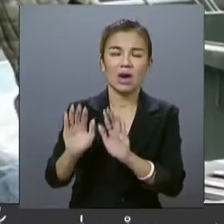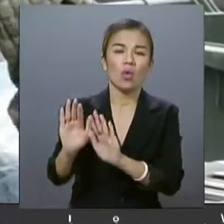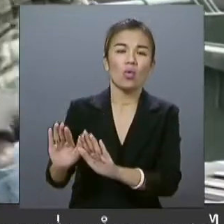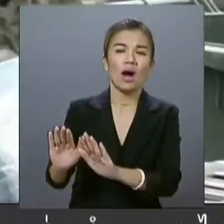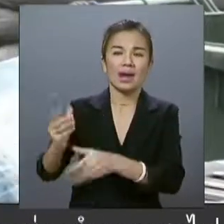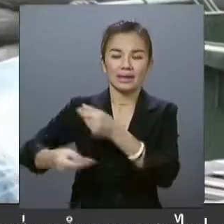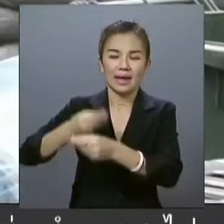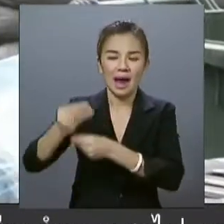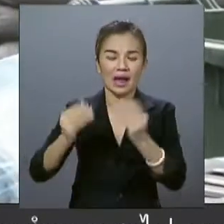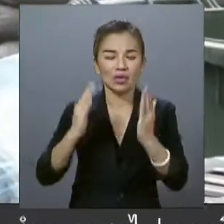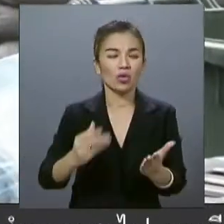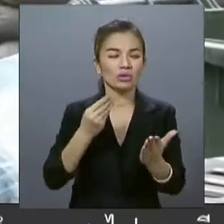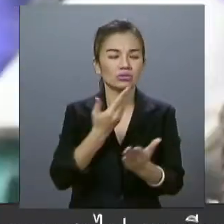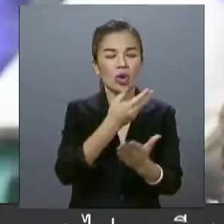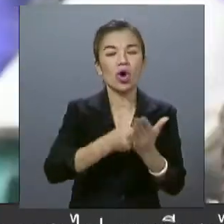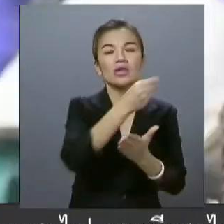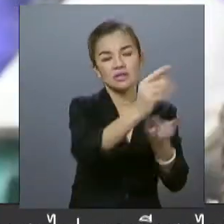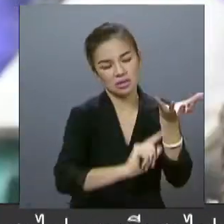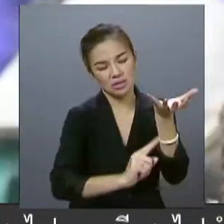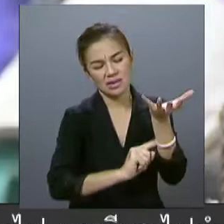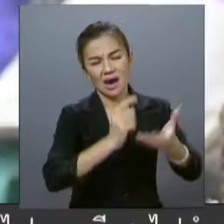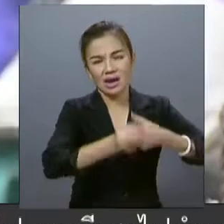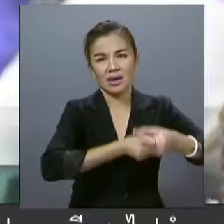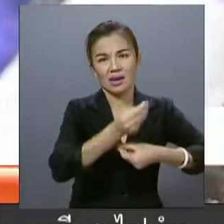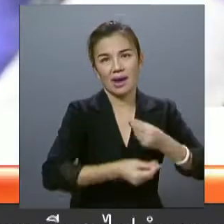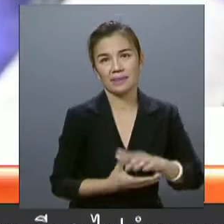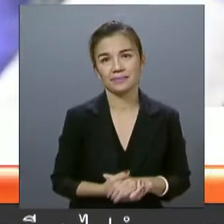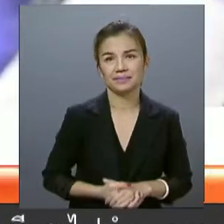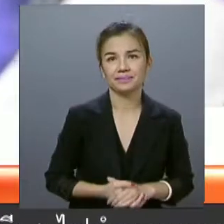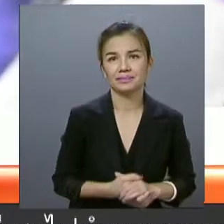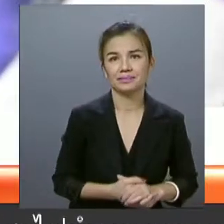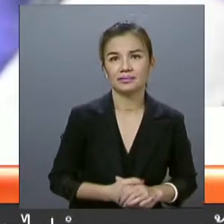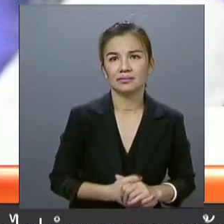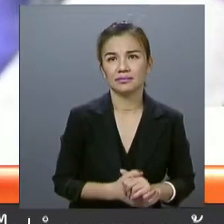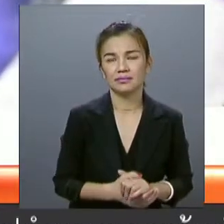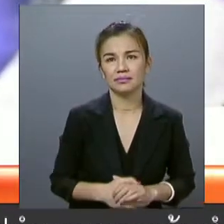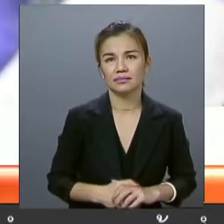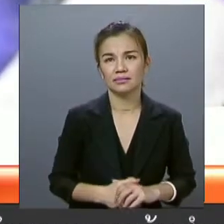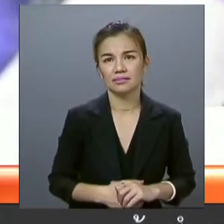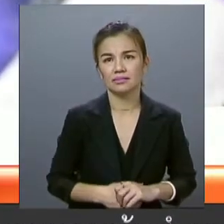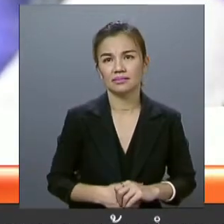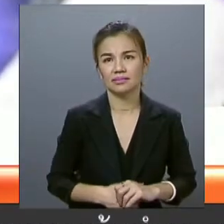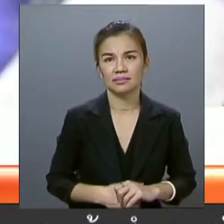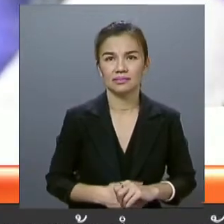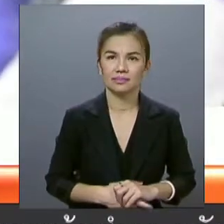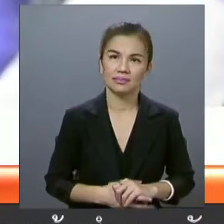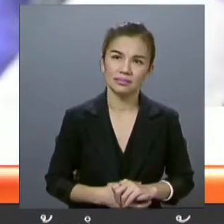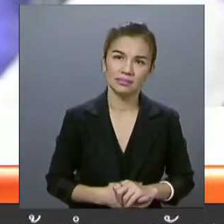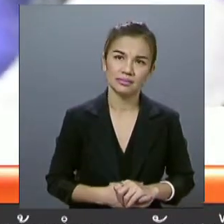นมารับซื ้อนี่จะสิ่งแต่พวกขยะที่